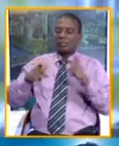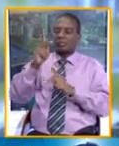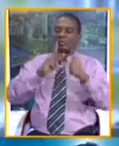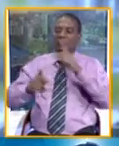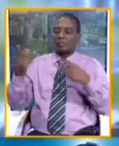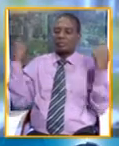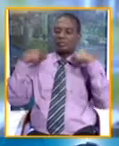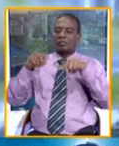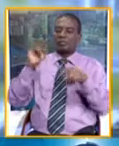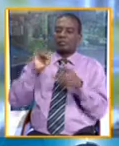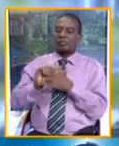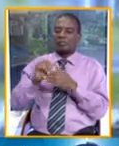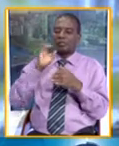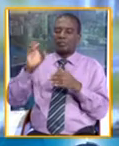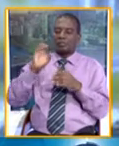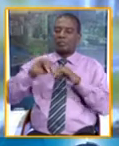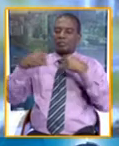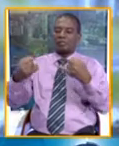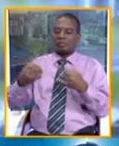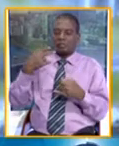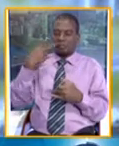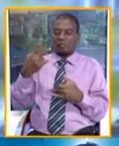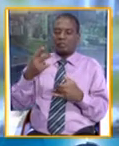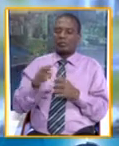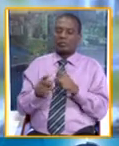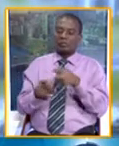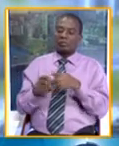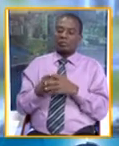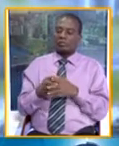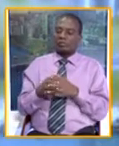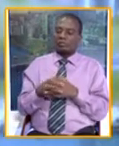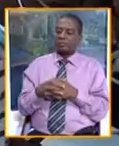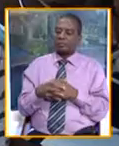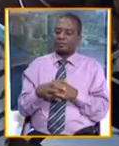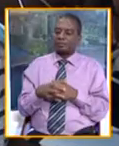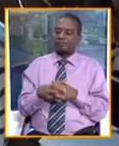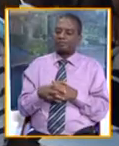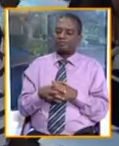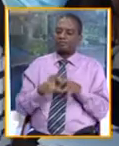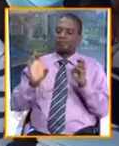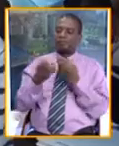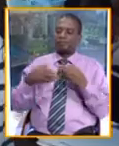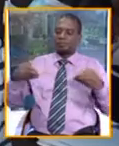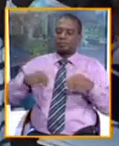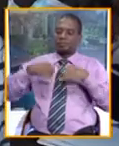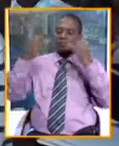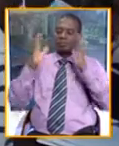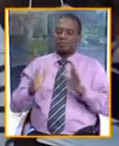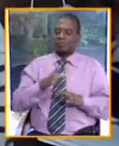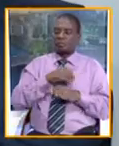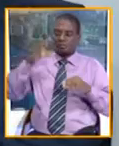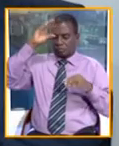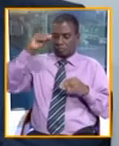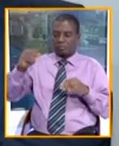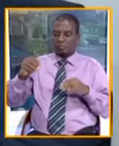lors d'une conférence de presse. Pour en parler, Eugène Atoubé. Face aux journalistes et hommes de